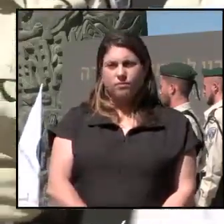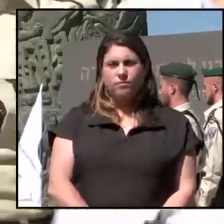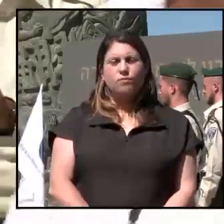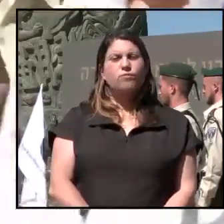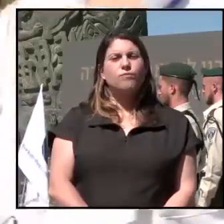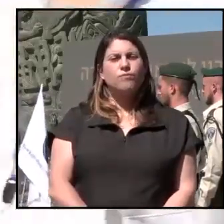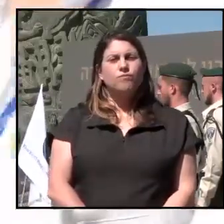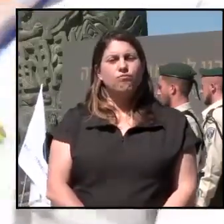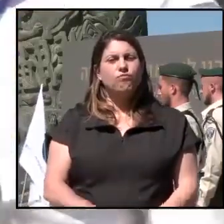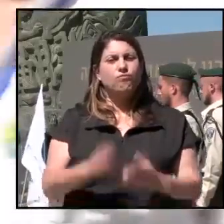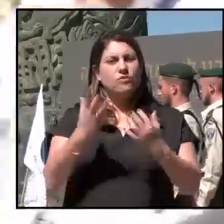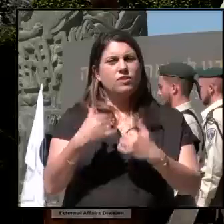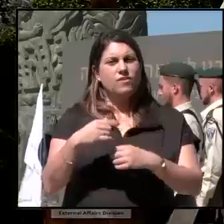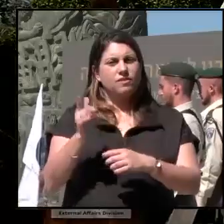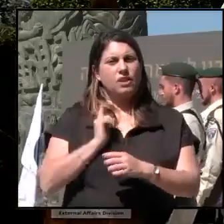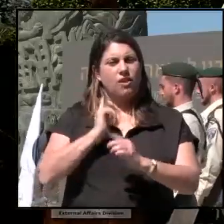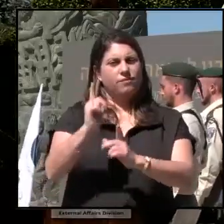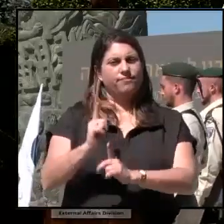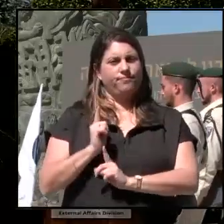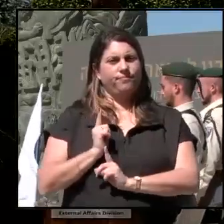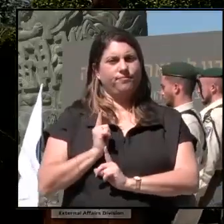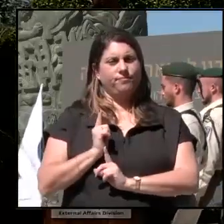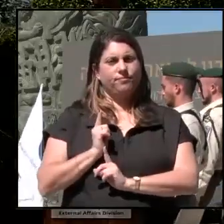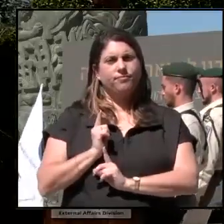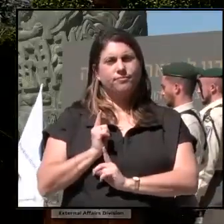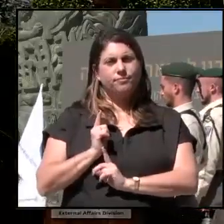שמר יחטיף נשקו, חטיף, שק.